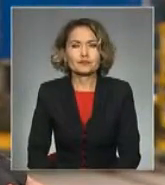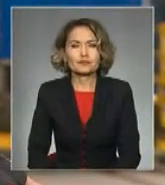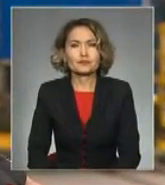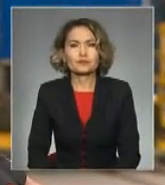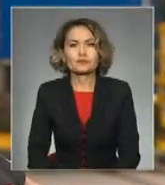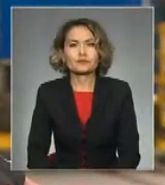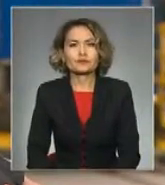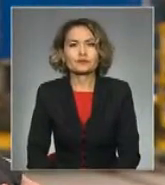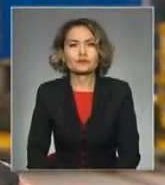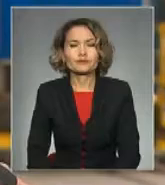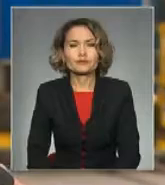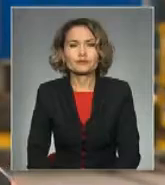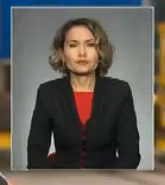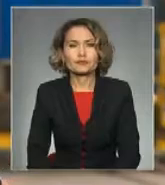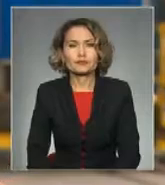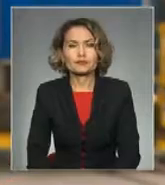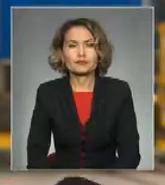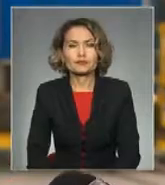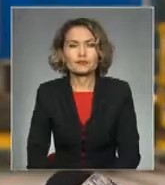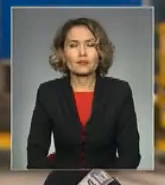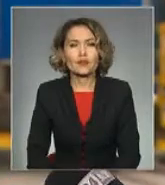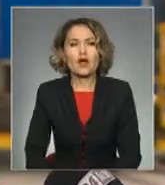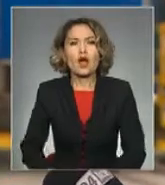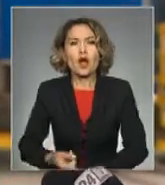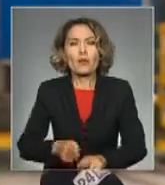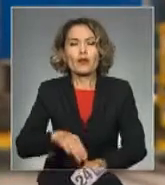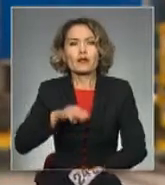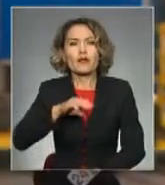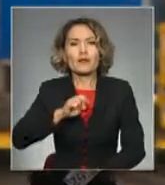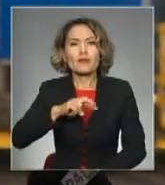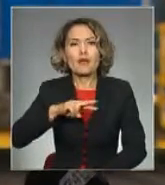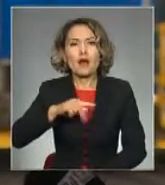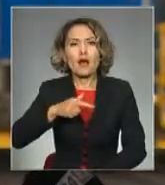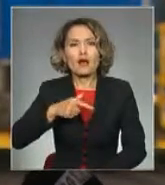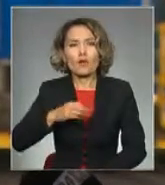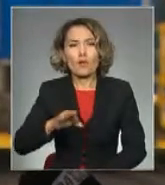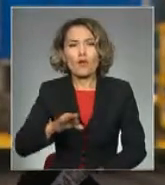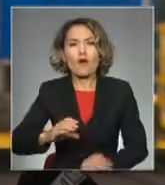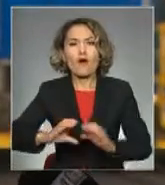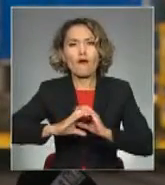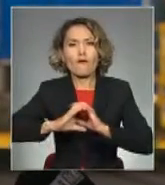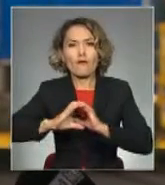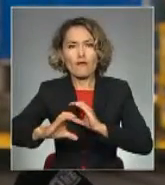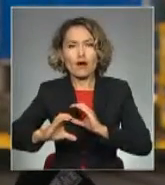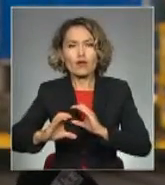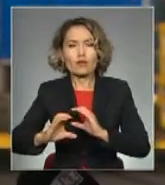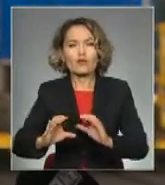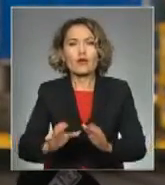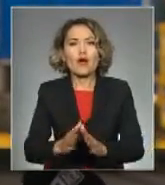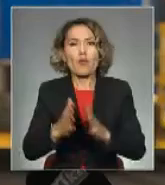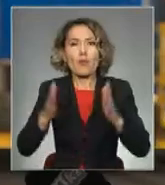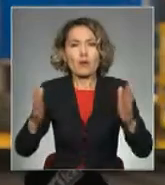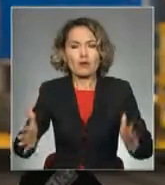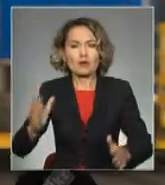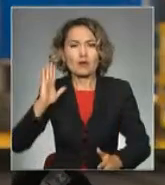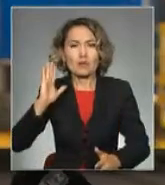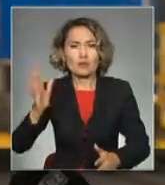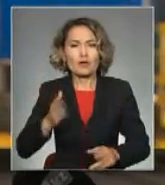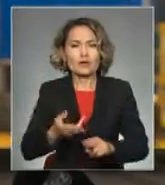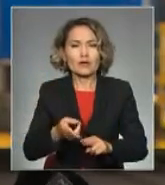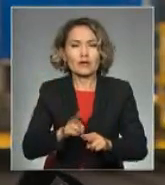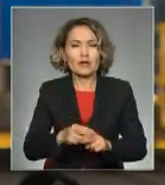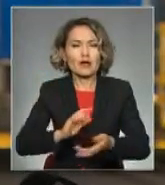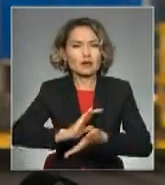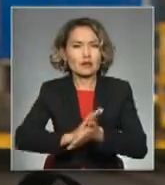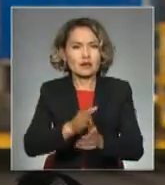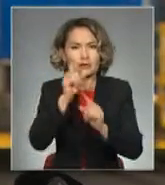Вагоны, которые сейчас в данный момент мы перевозим, это отличается. Бұл кальго вагондары бұған дейінгі шығарылғандардан 20 сантиметрге кен. Әрине, мұның барлығы пойыз